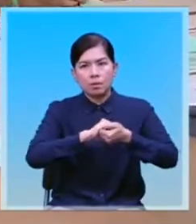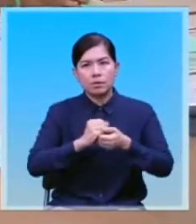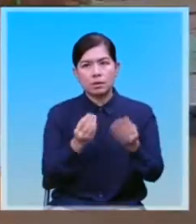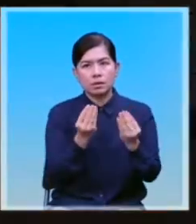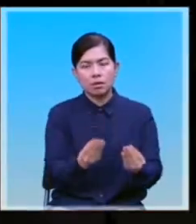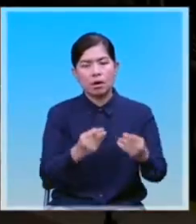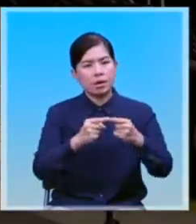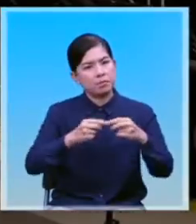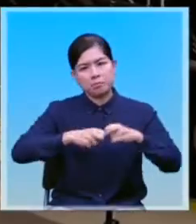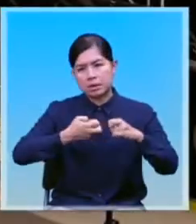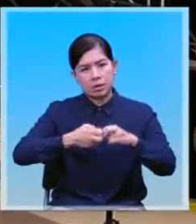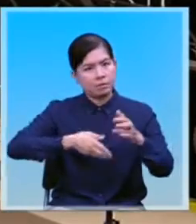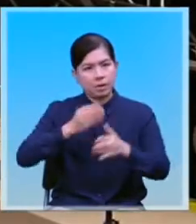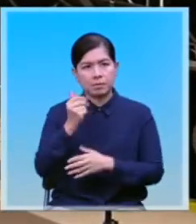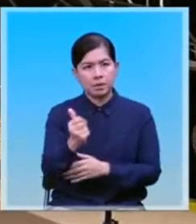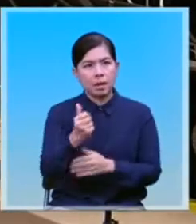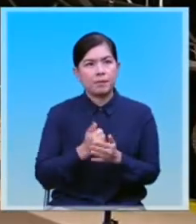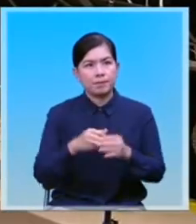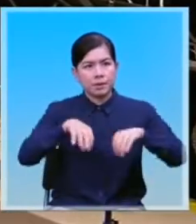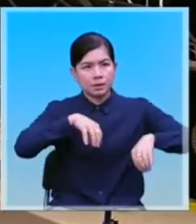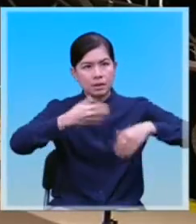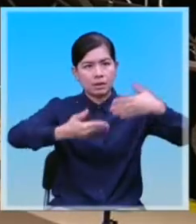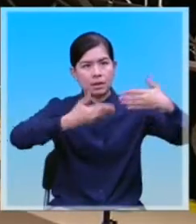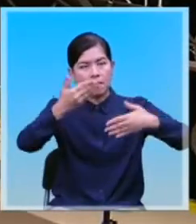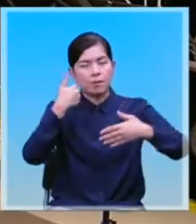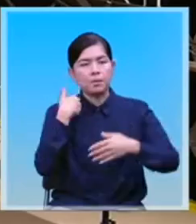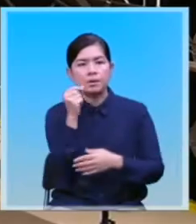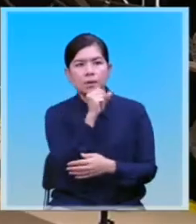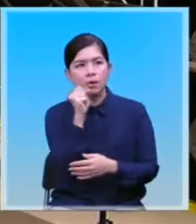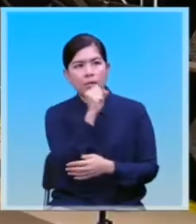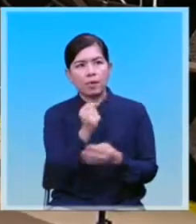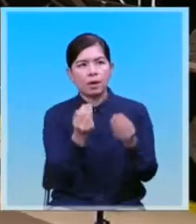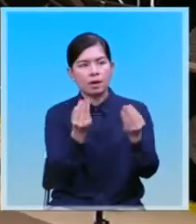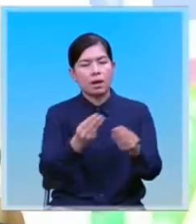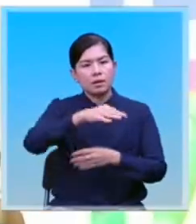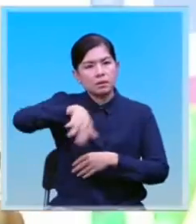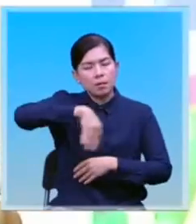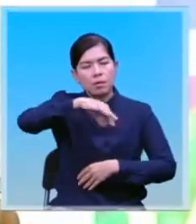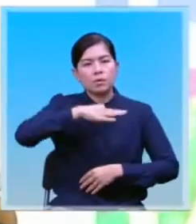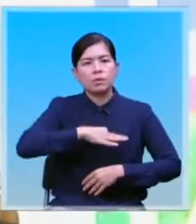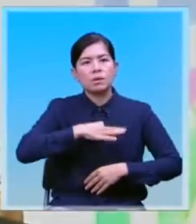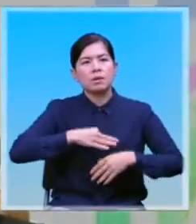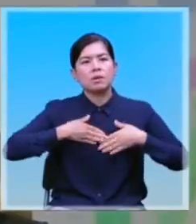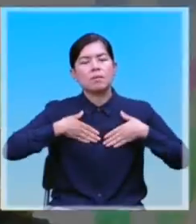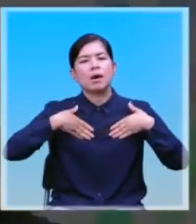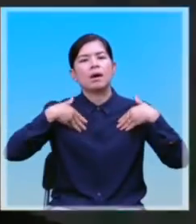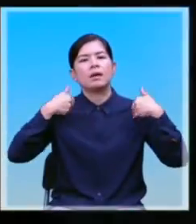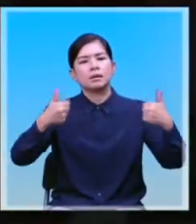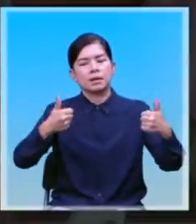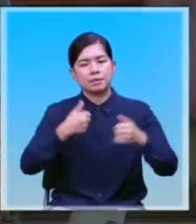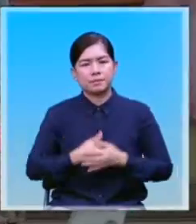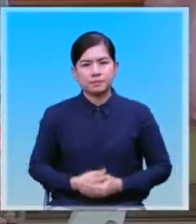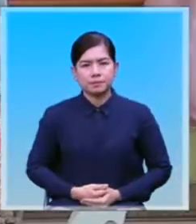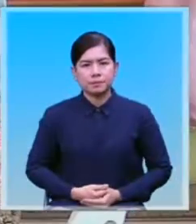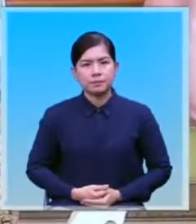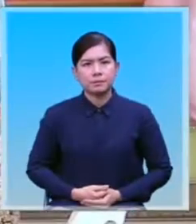ได้ครับ ภายในกิจกรรมยังมีการร้องเพลงเพื่อสร้างความเพลิดเพลินและสนุกสนานให้กับเหล่าบรรดาจิตอาสา